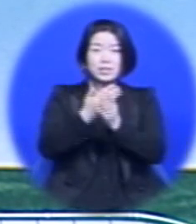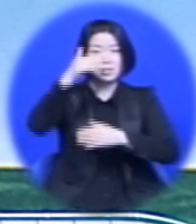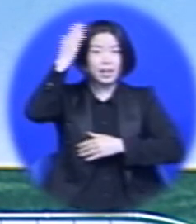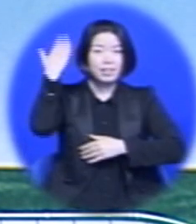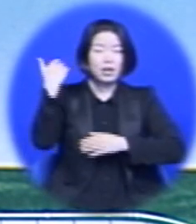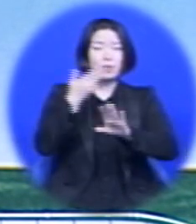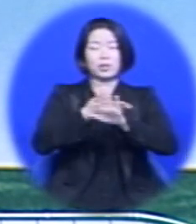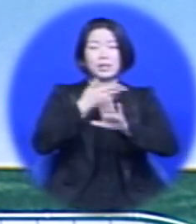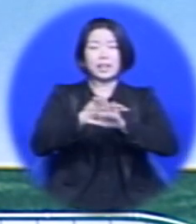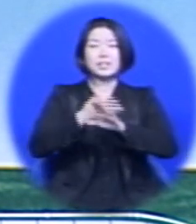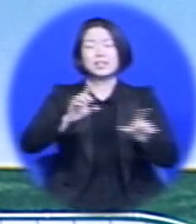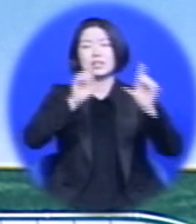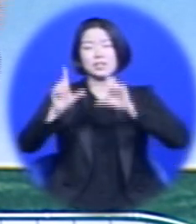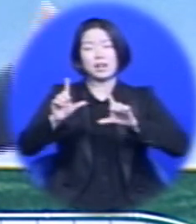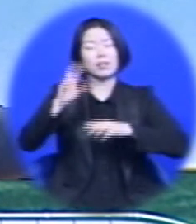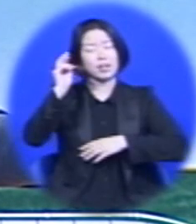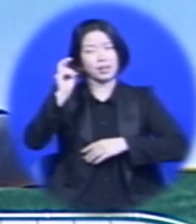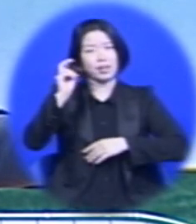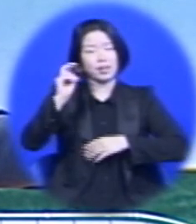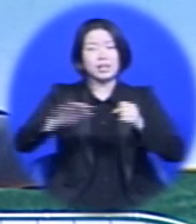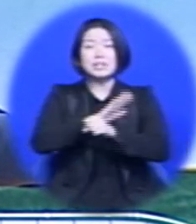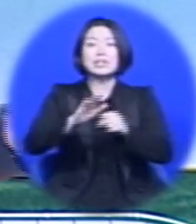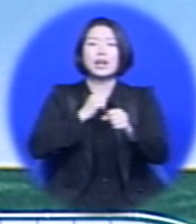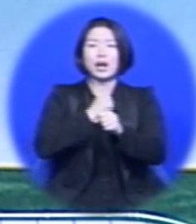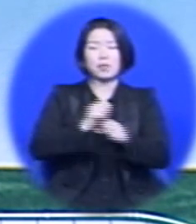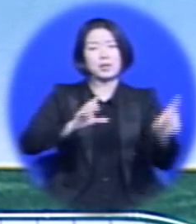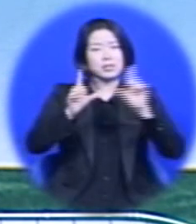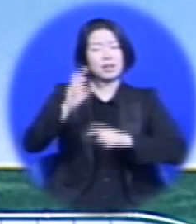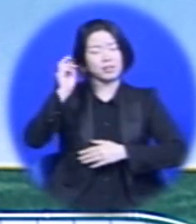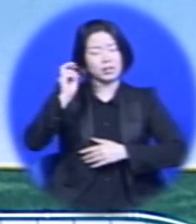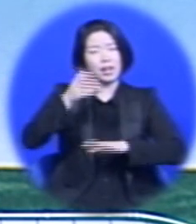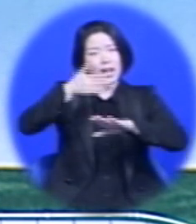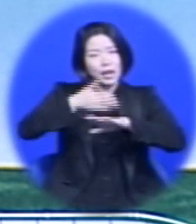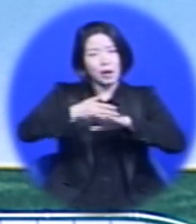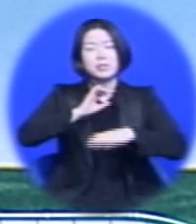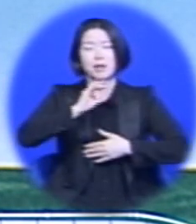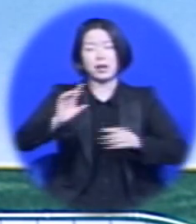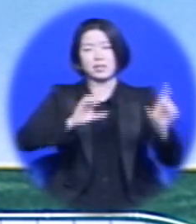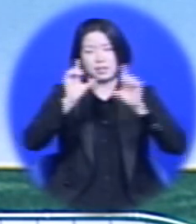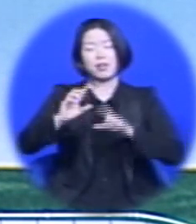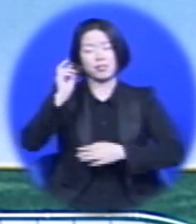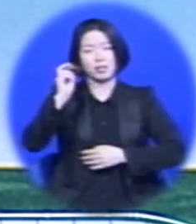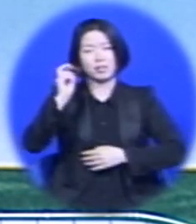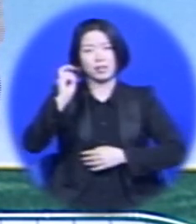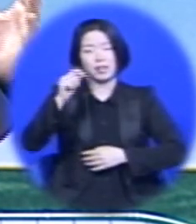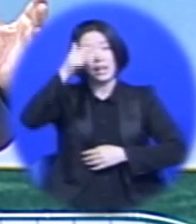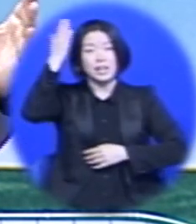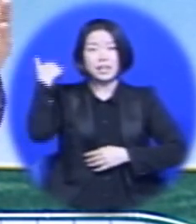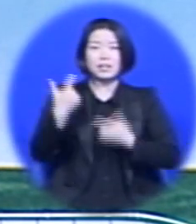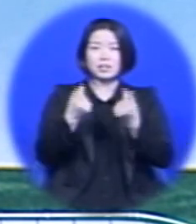것 같았습니다 사랑하며 살 것 같았습니다 감사만 하며 살 것 같았습니다 옛날처럼